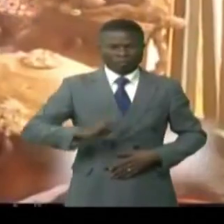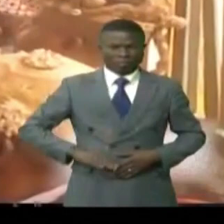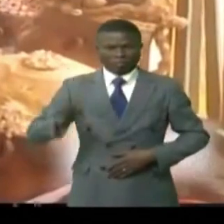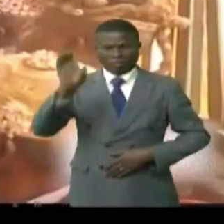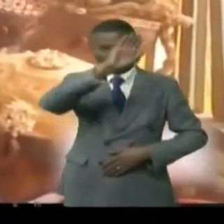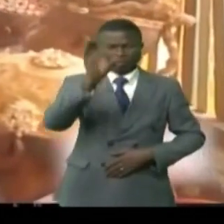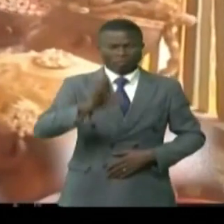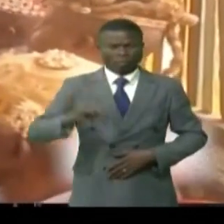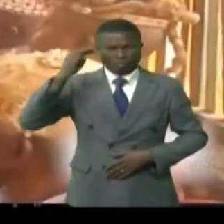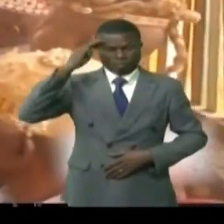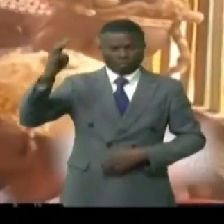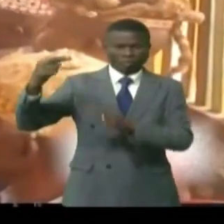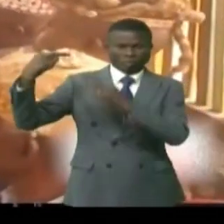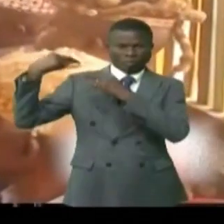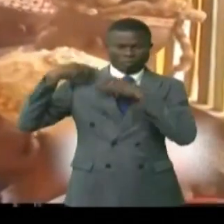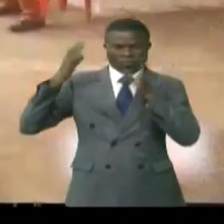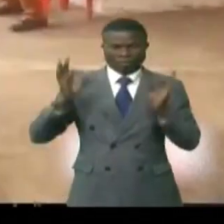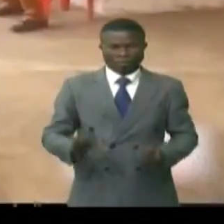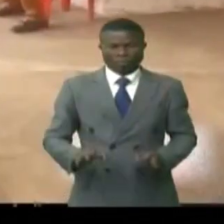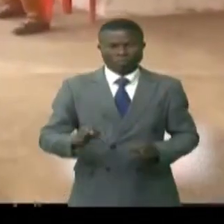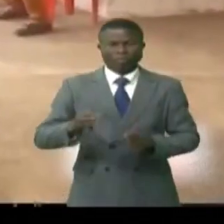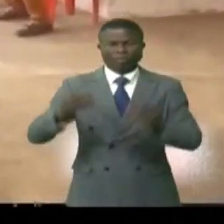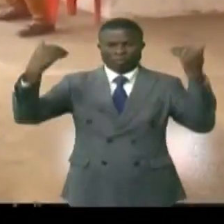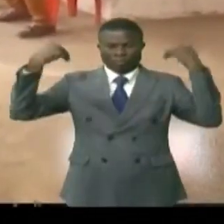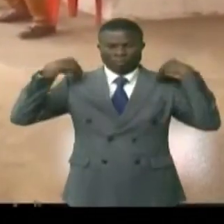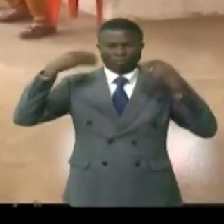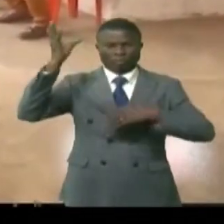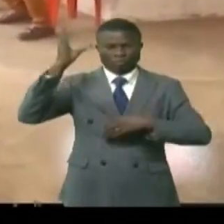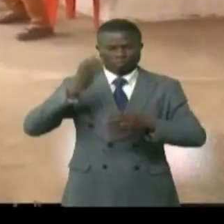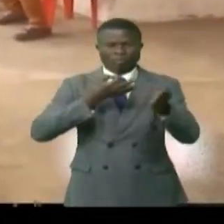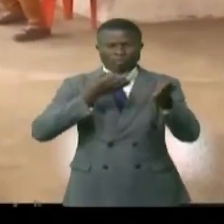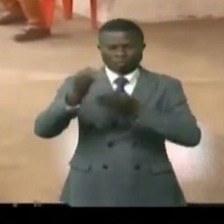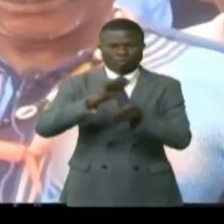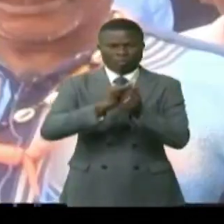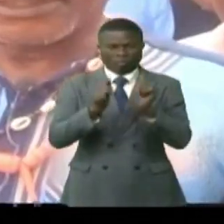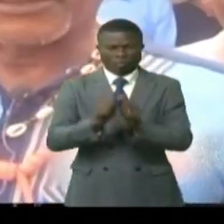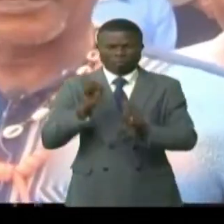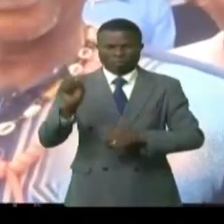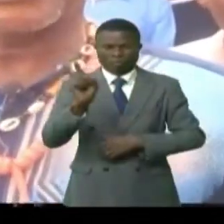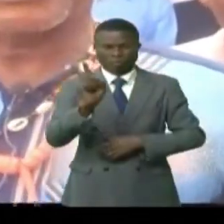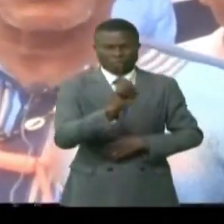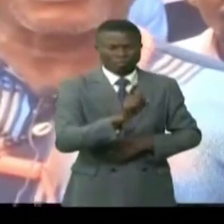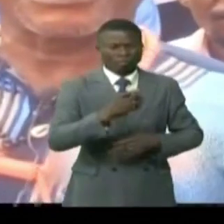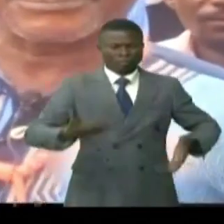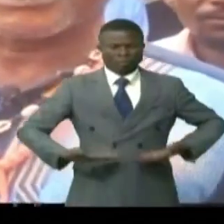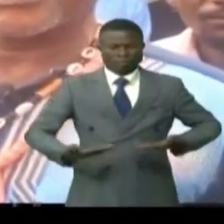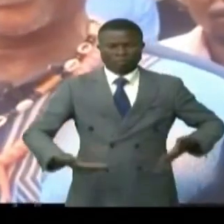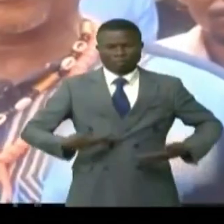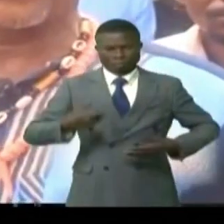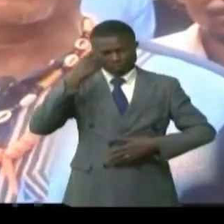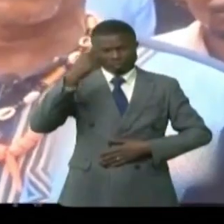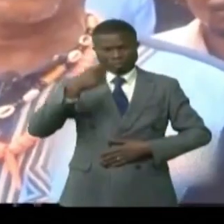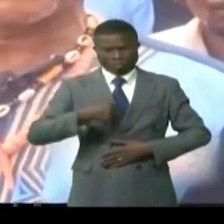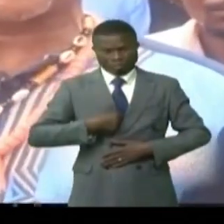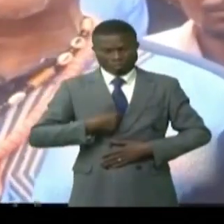ces responsables des terres ont sans détour présenté leurs préoccupations et besoins.